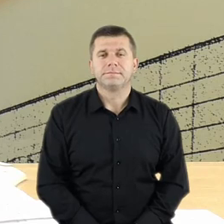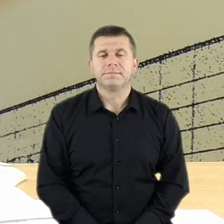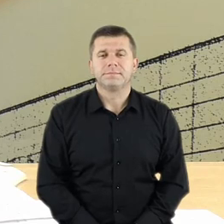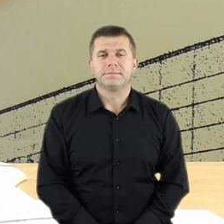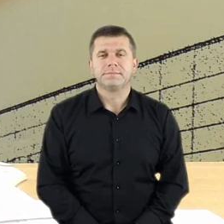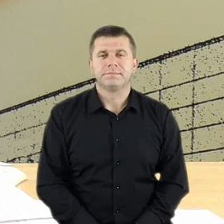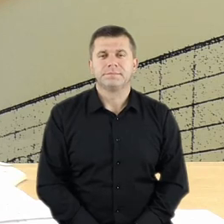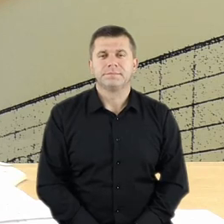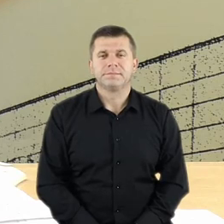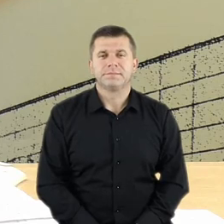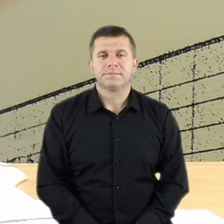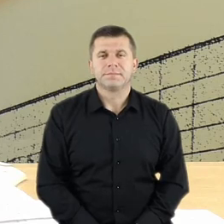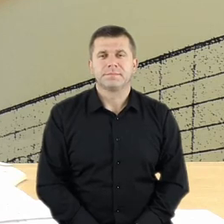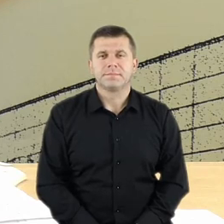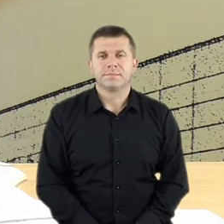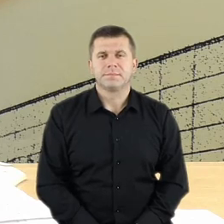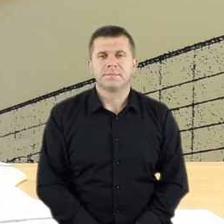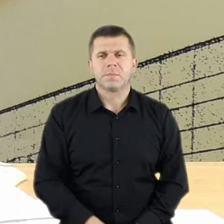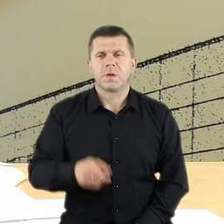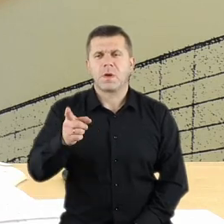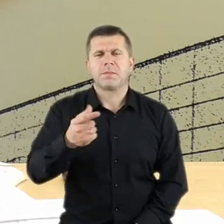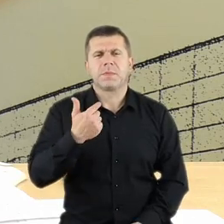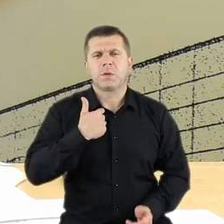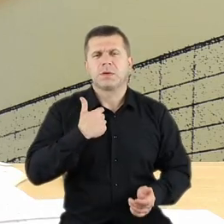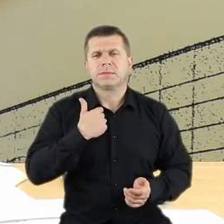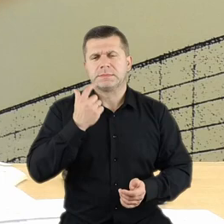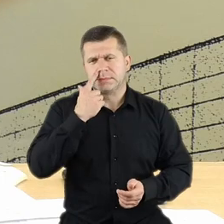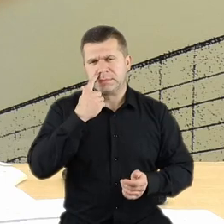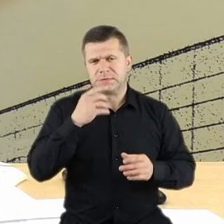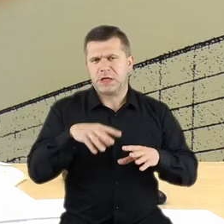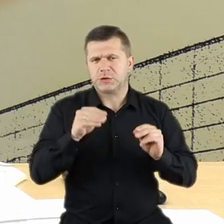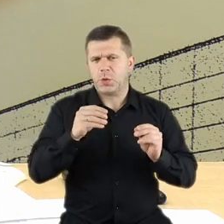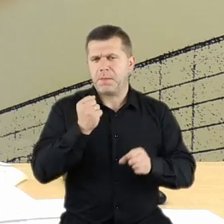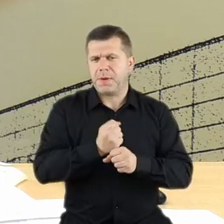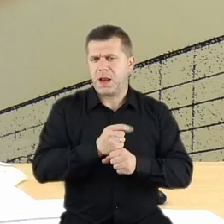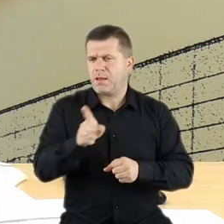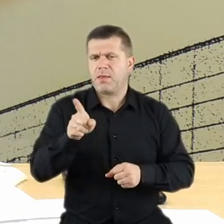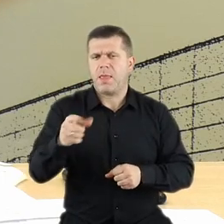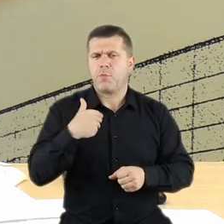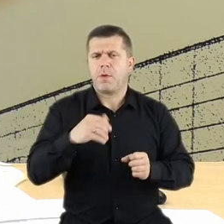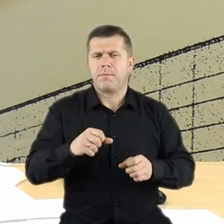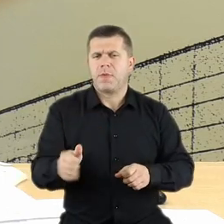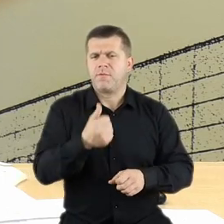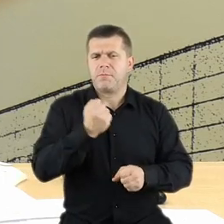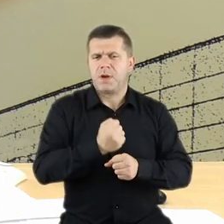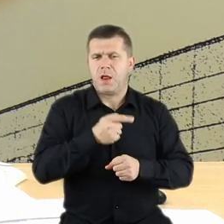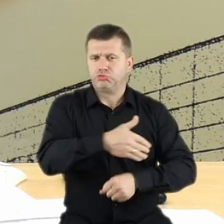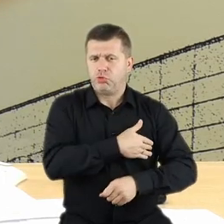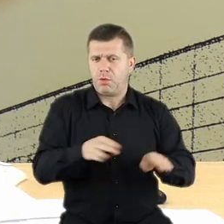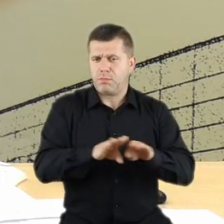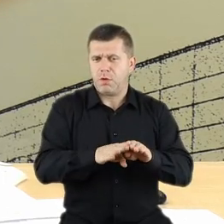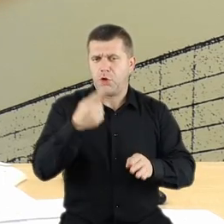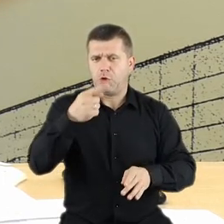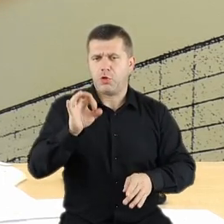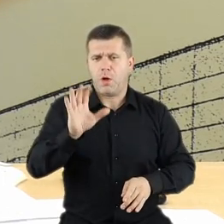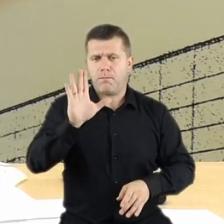wśród Boże ona zaczęła pracę dopiero i to była jej pierwsza praca właśnie w tej szkole podstawowej w